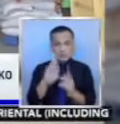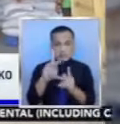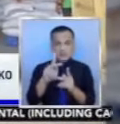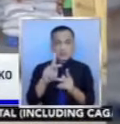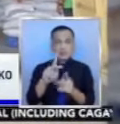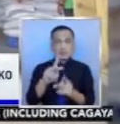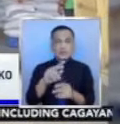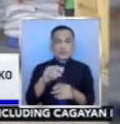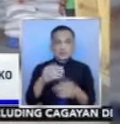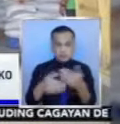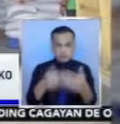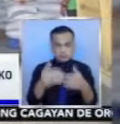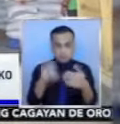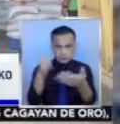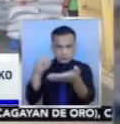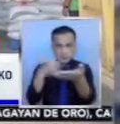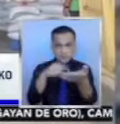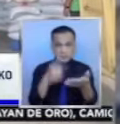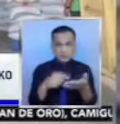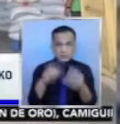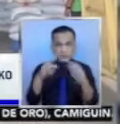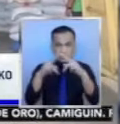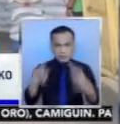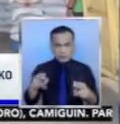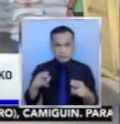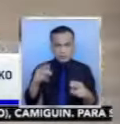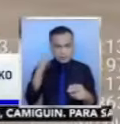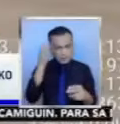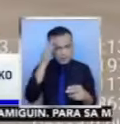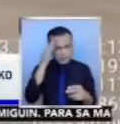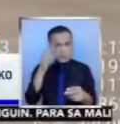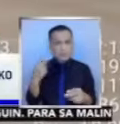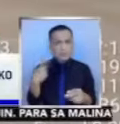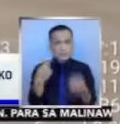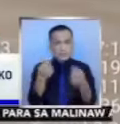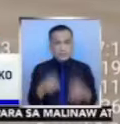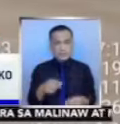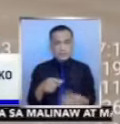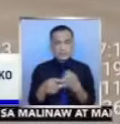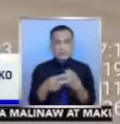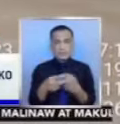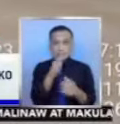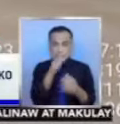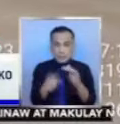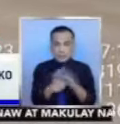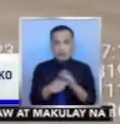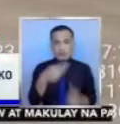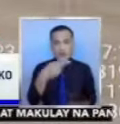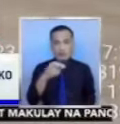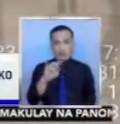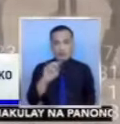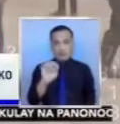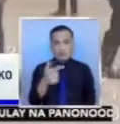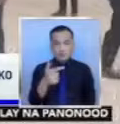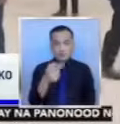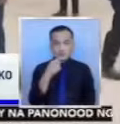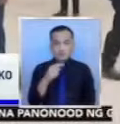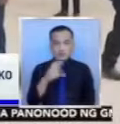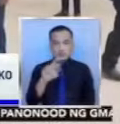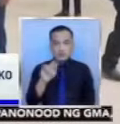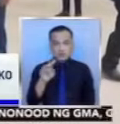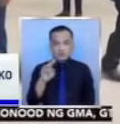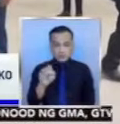inspeksyon sa mga warehouse para matukoy kung may nangyayaring hoarding. Sa inisyal na investigasyon ng Customs Intelligence and Investigation Service o